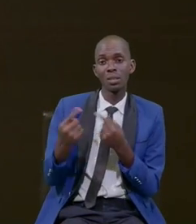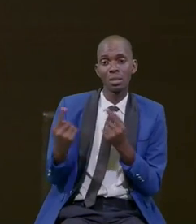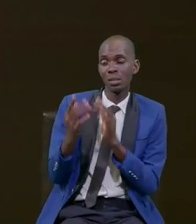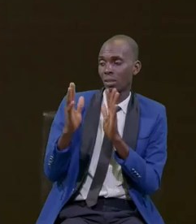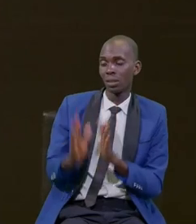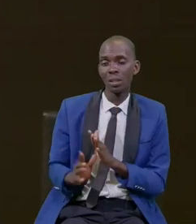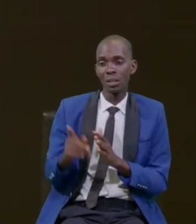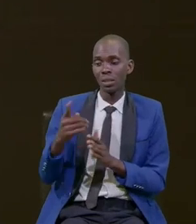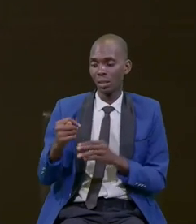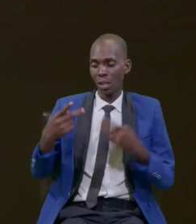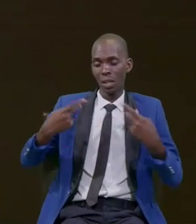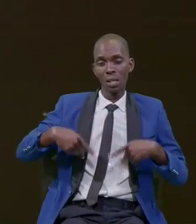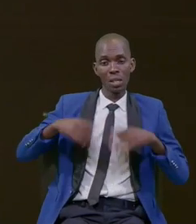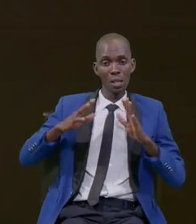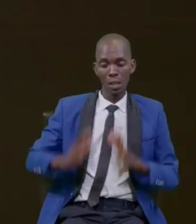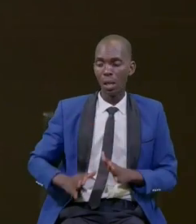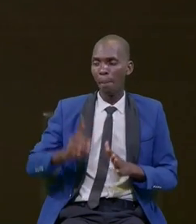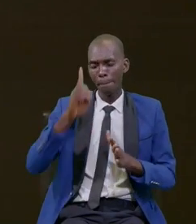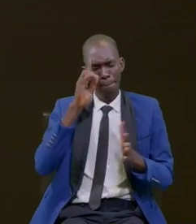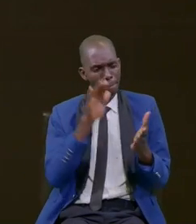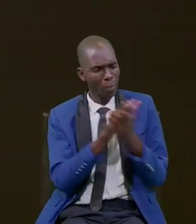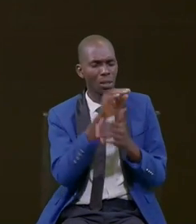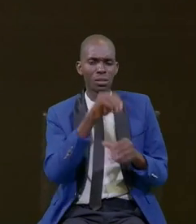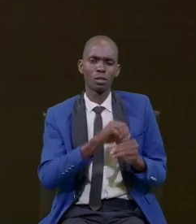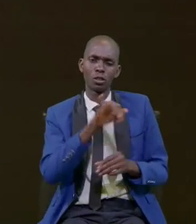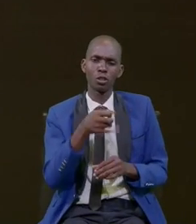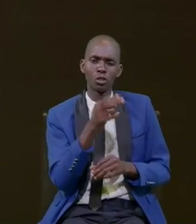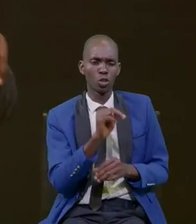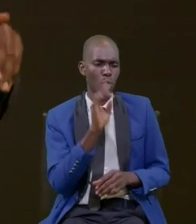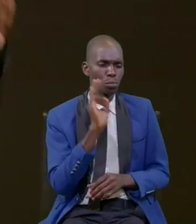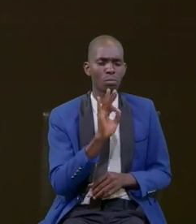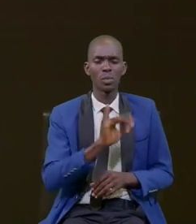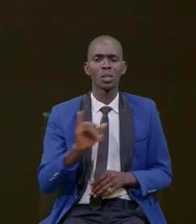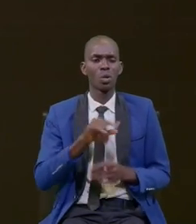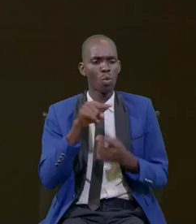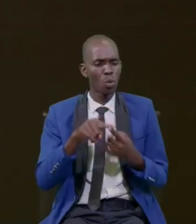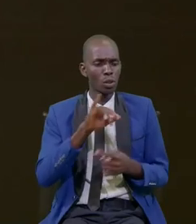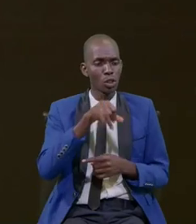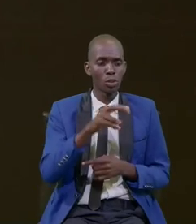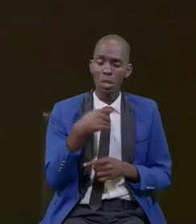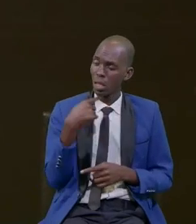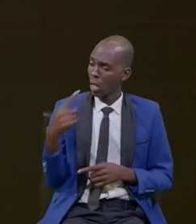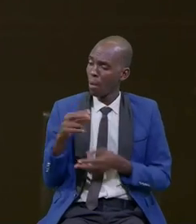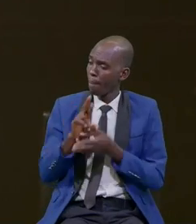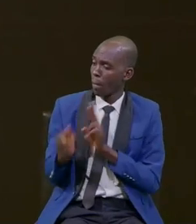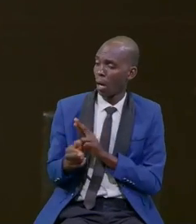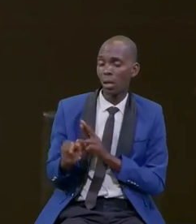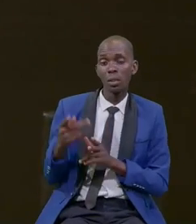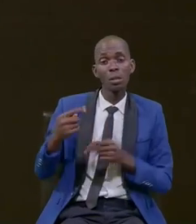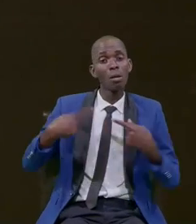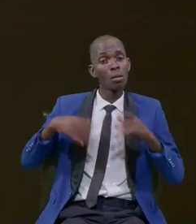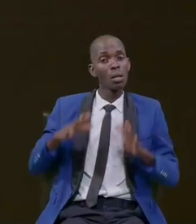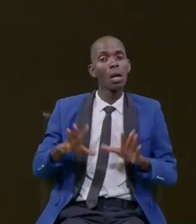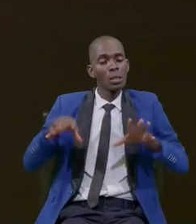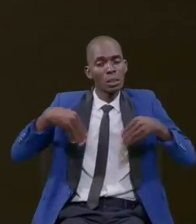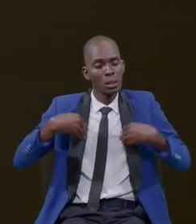les prostituées ont cru en lui. Lorsqu'il a dit « Repentez-vous », ils ont cru. Lorsqu'il